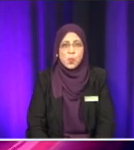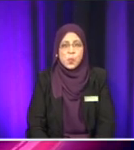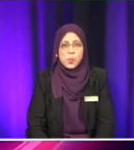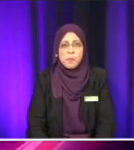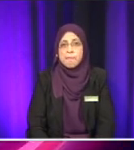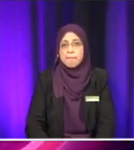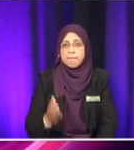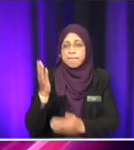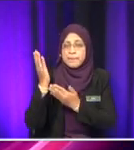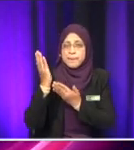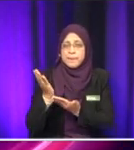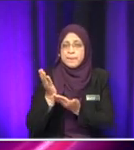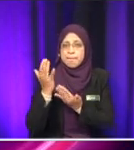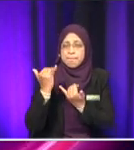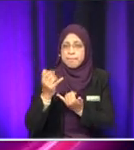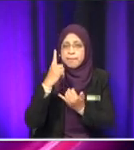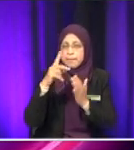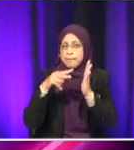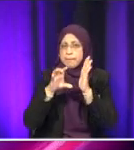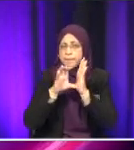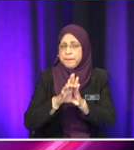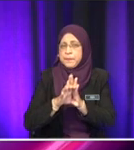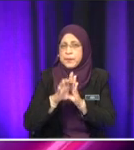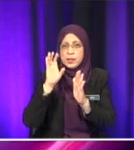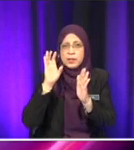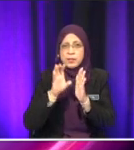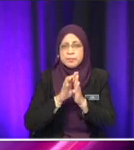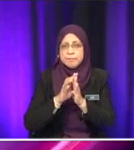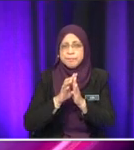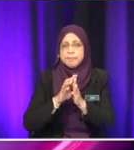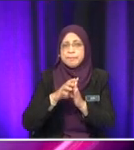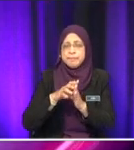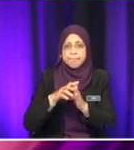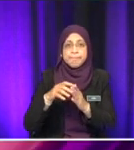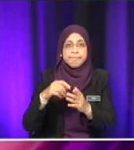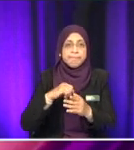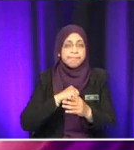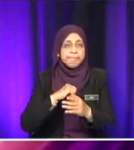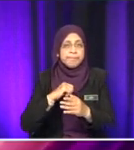hasil karya yang merupakan personel wolios